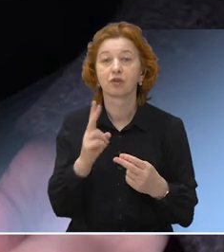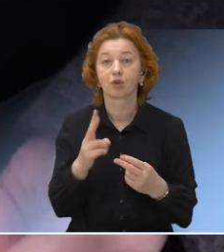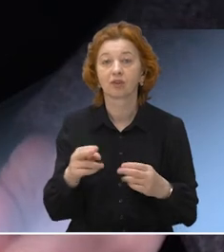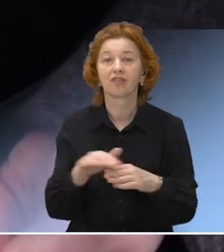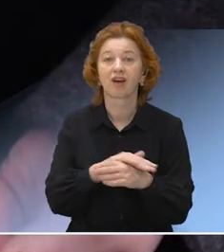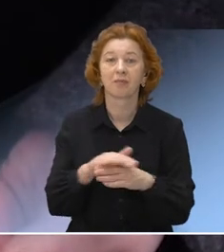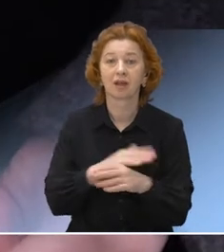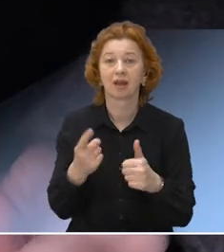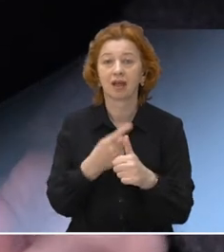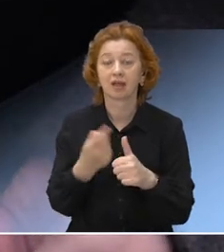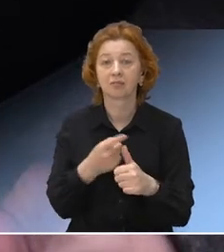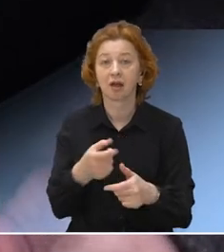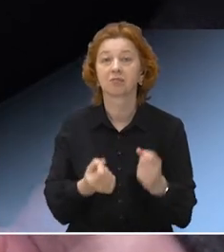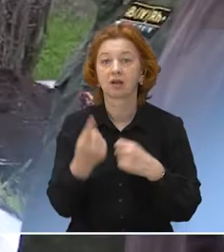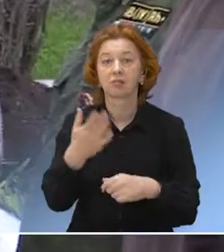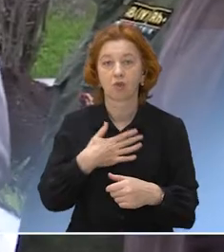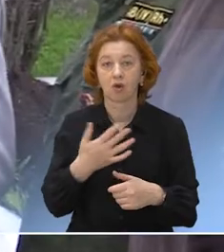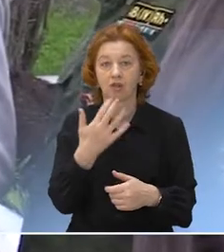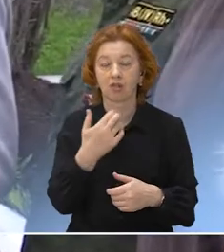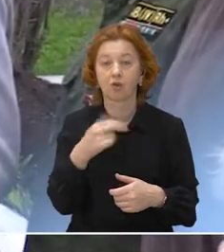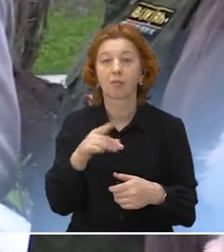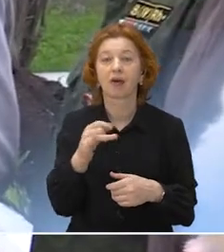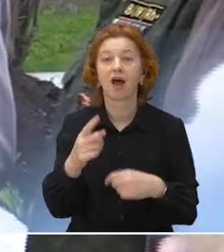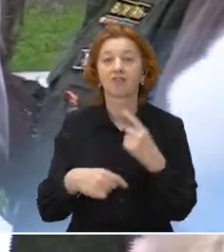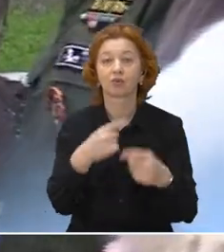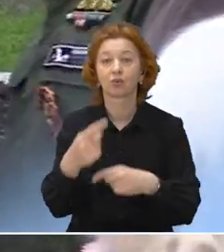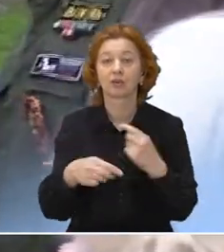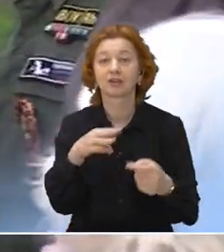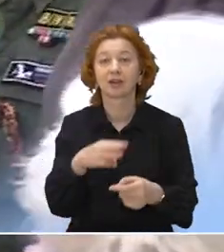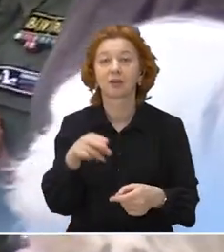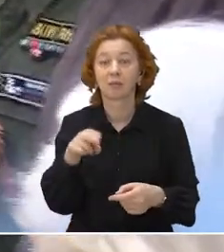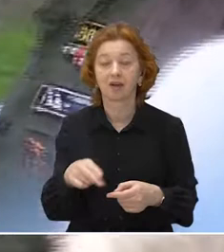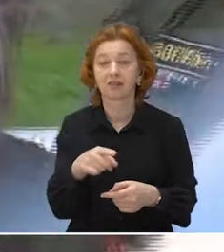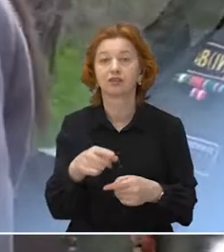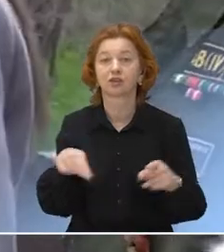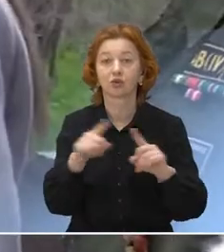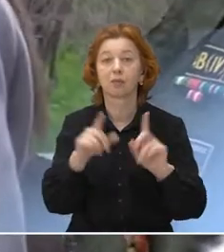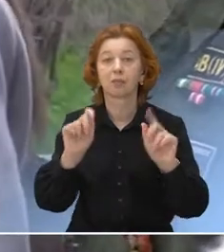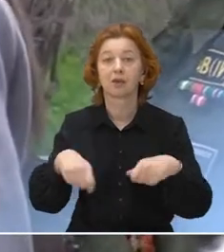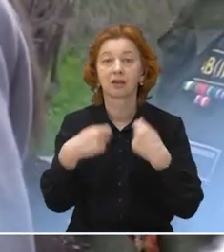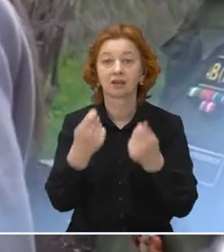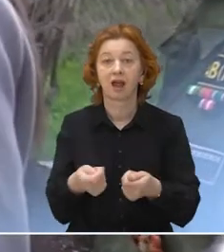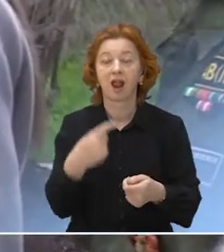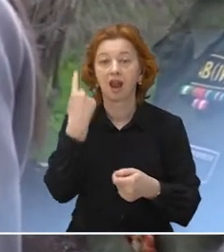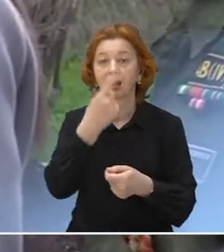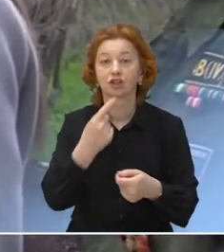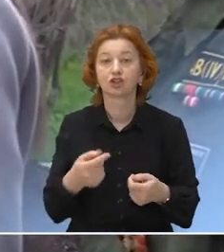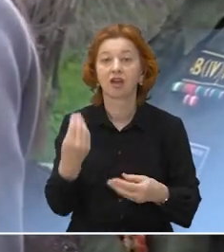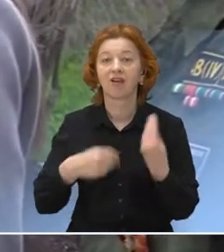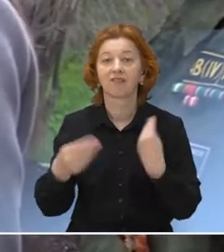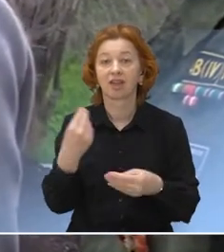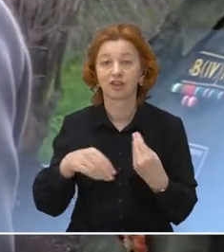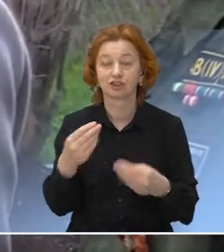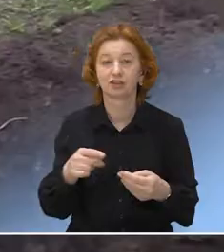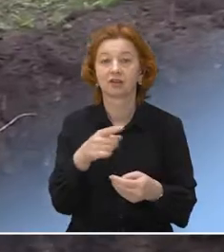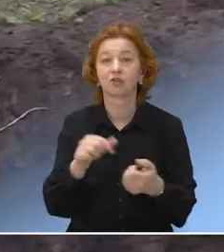что-то говорит? Я говорю, конечно, это мой дедушка. Внуки и правнуки Тихона Павловича решили передать в городской музей личные вещи